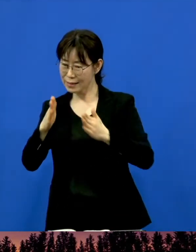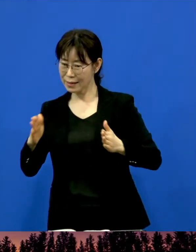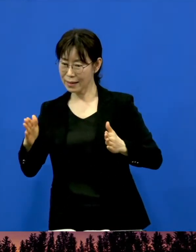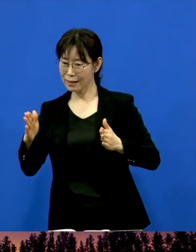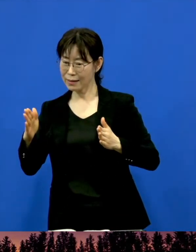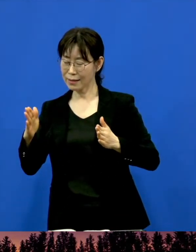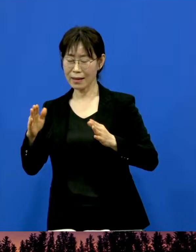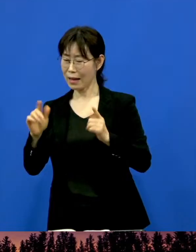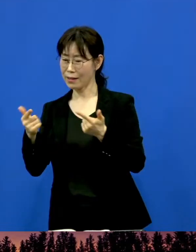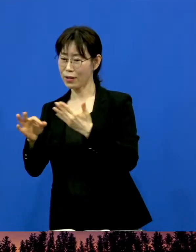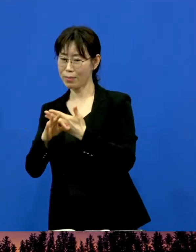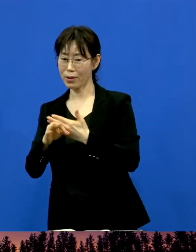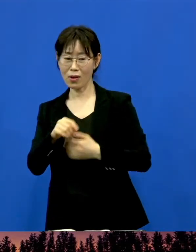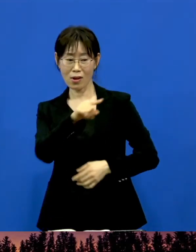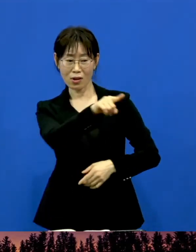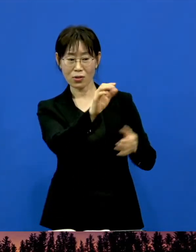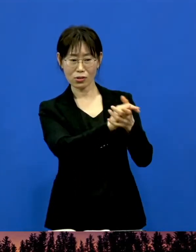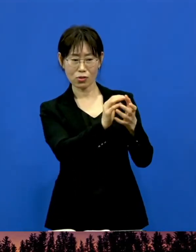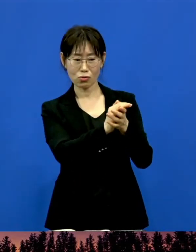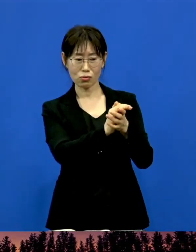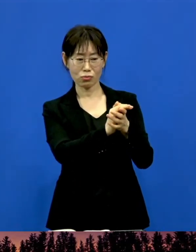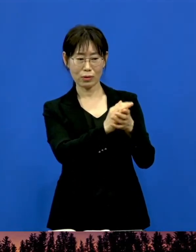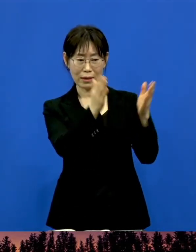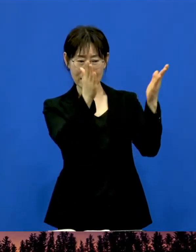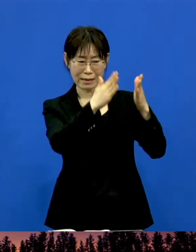뚱뚱하게 해주세요.